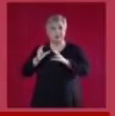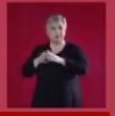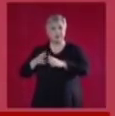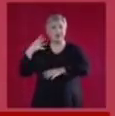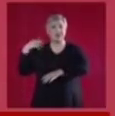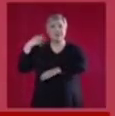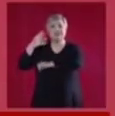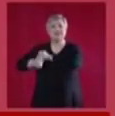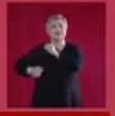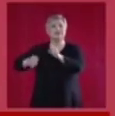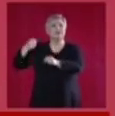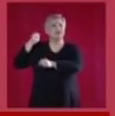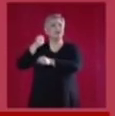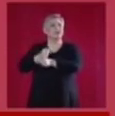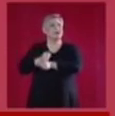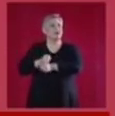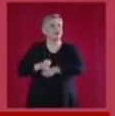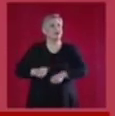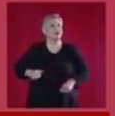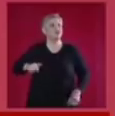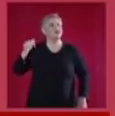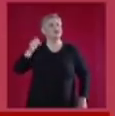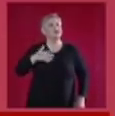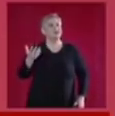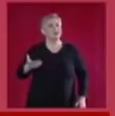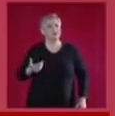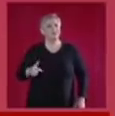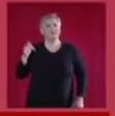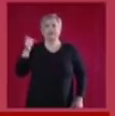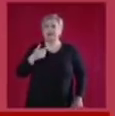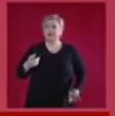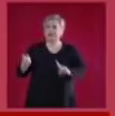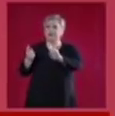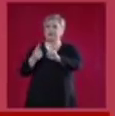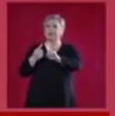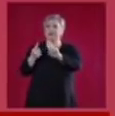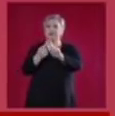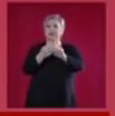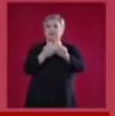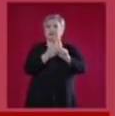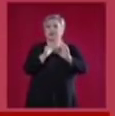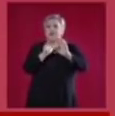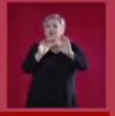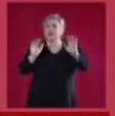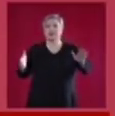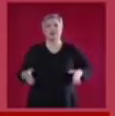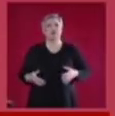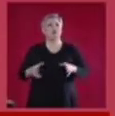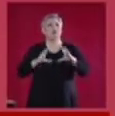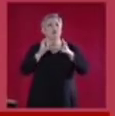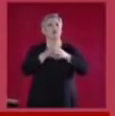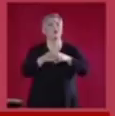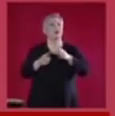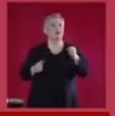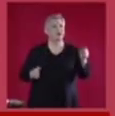το λεγόμενο progressive cocus δηλαδή τη συνάντηση ευρωβουλευτών από την αριστερά